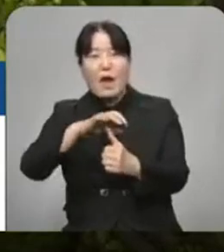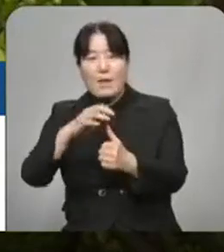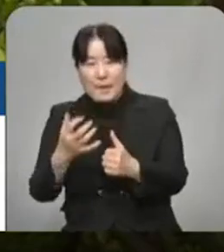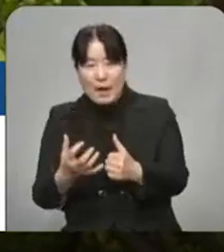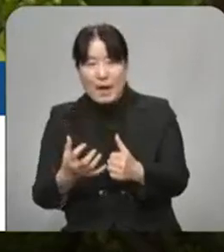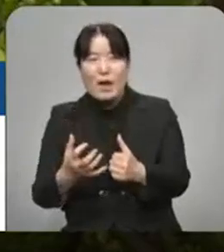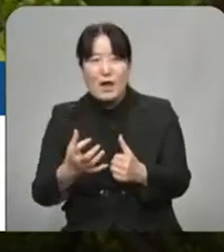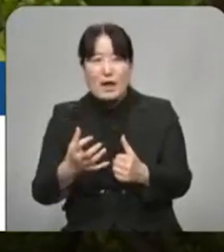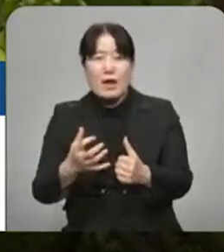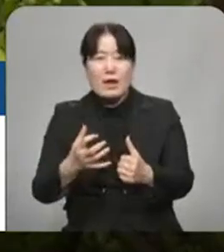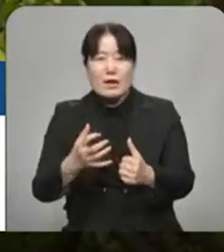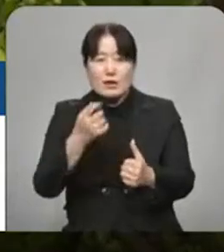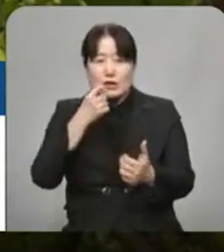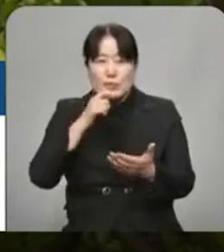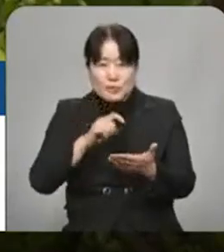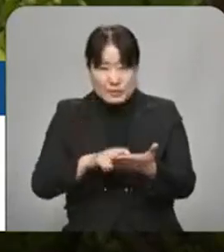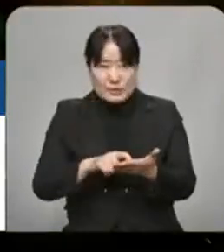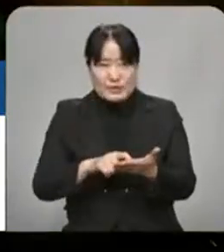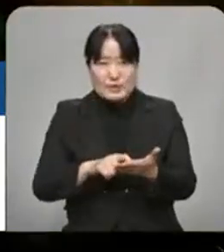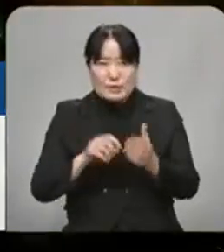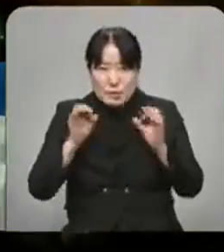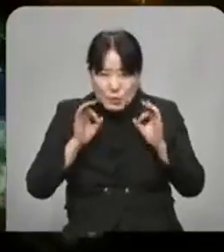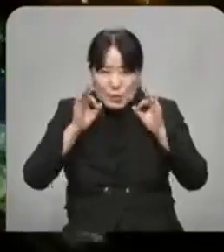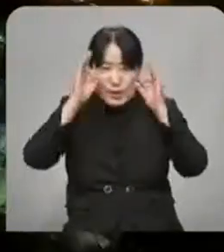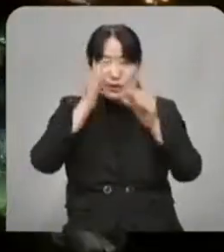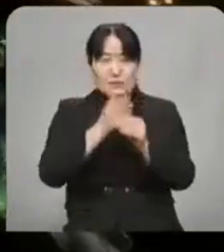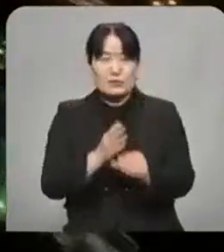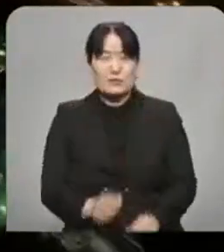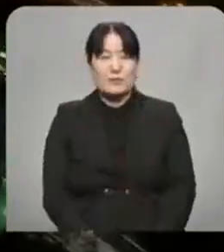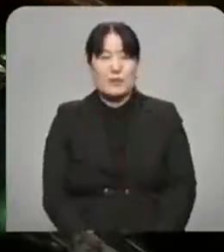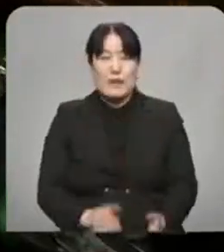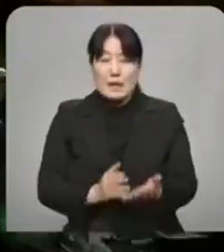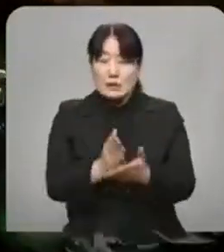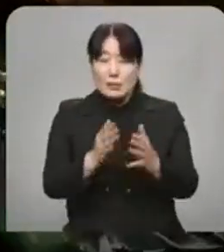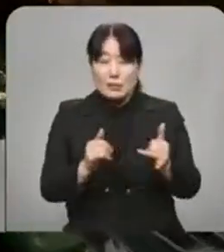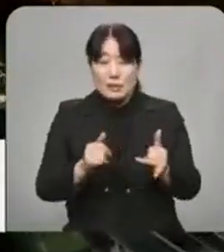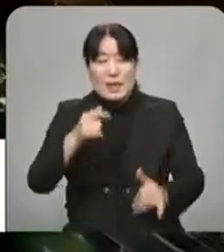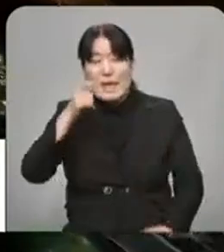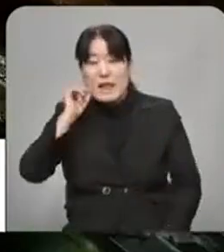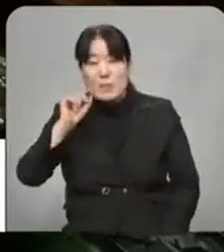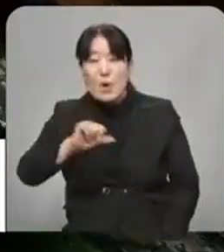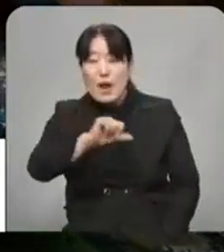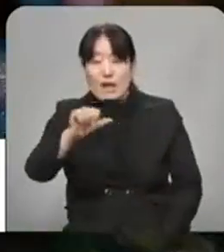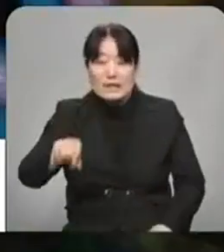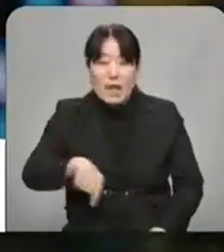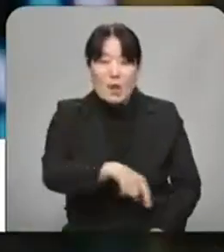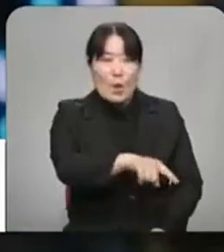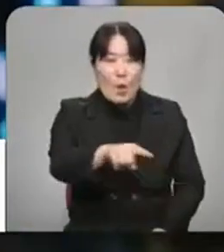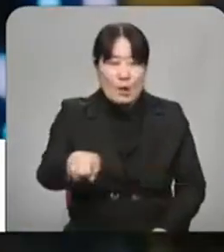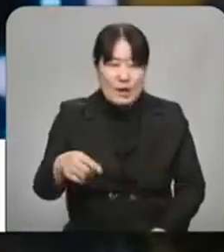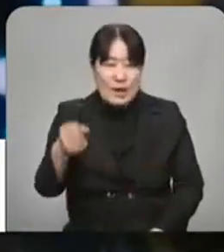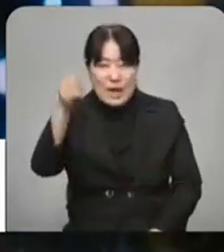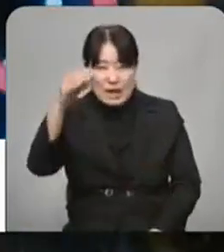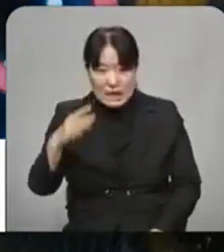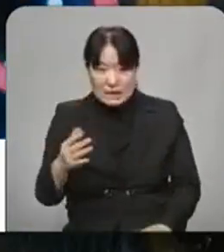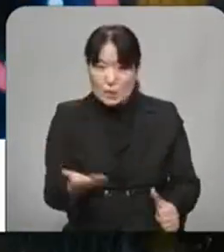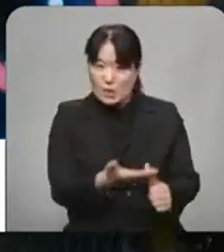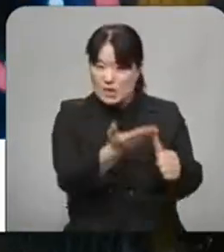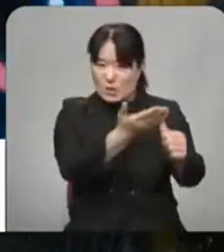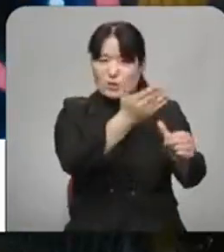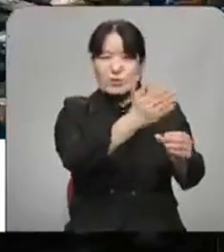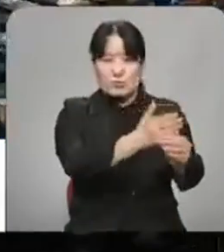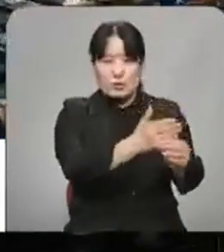수업할거다 그래서 저희는 거기에 집중하고 있거든요 전문가들은 일본이나 동남아 국가들의 카지노산업 육성 계획에